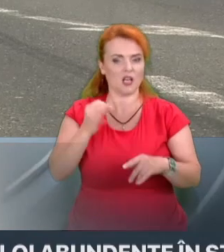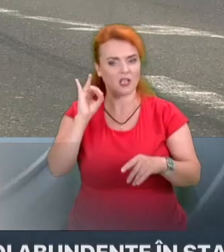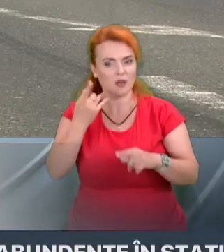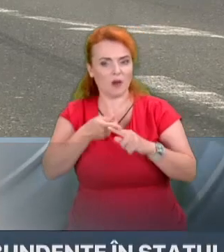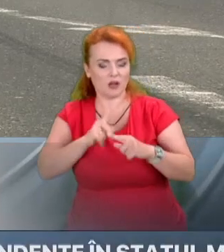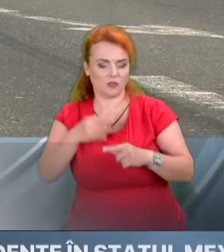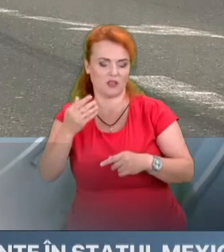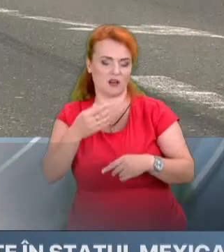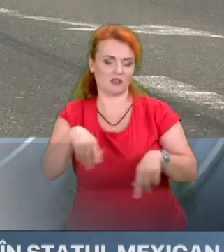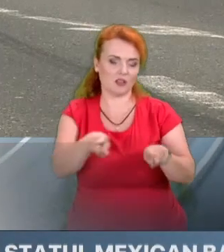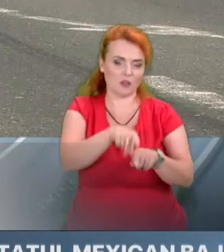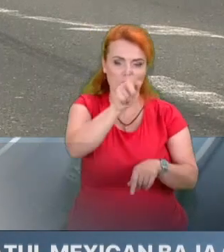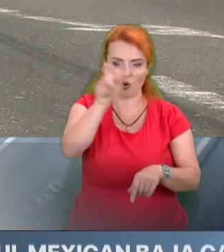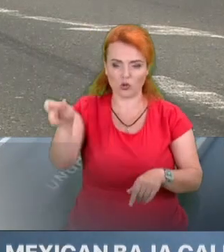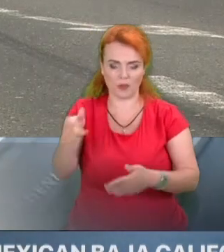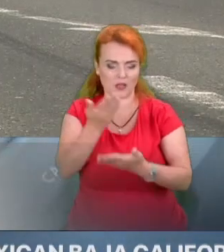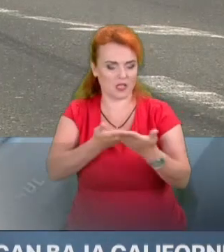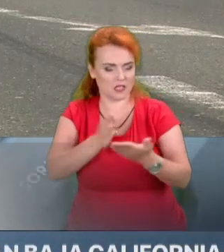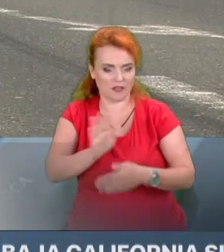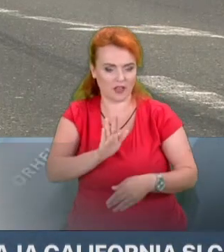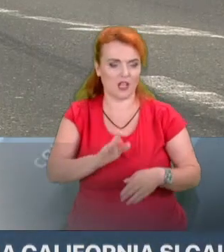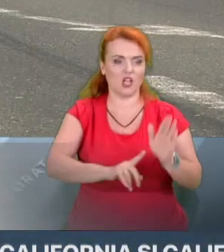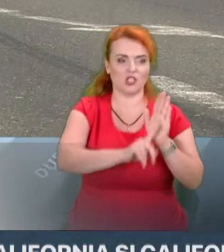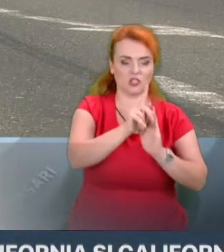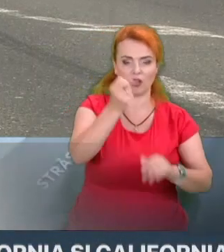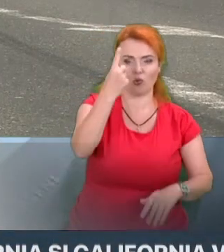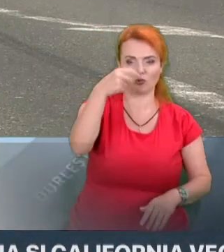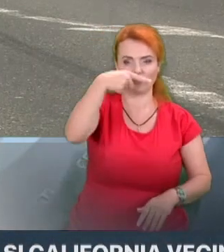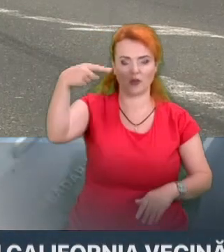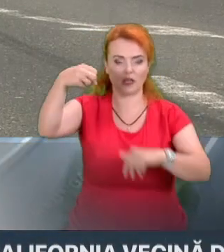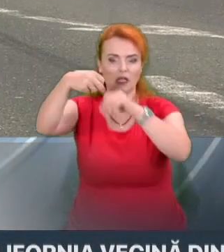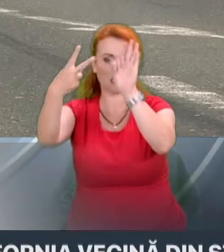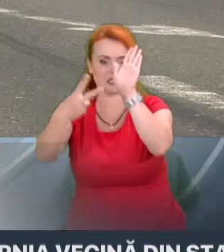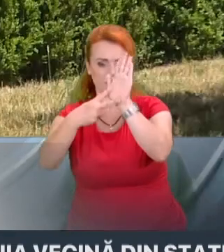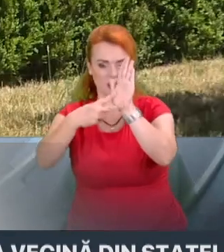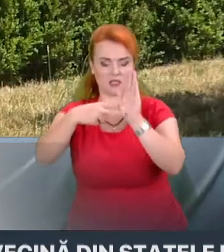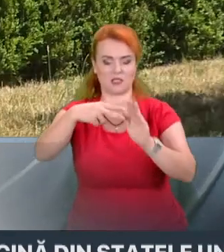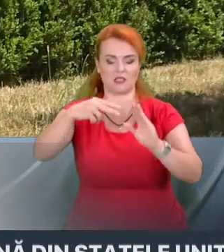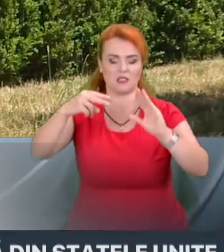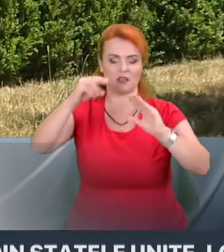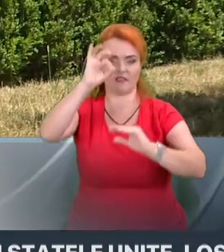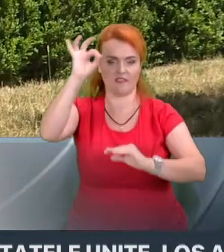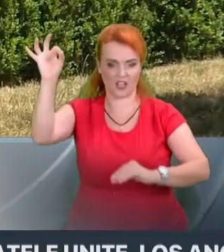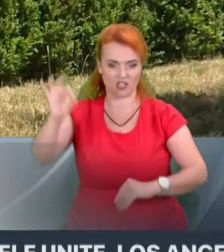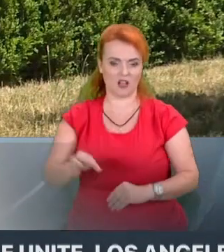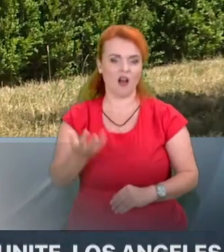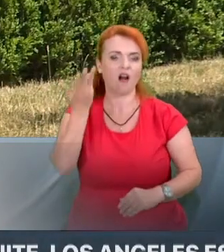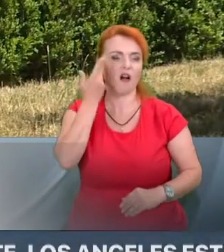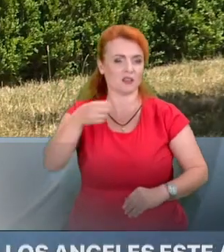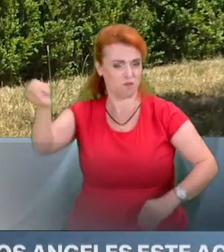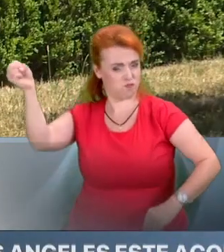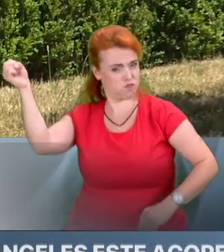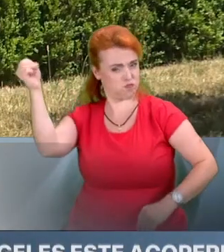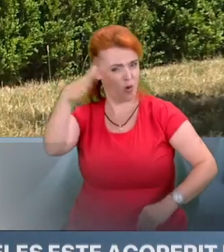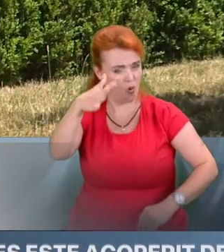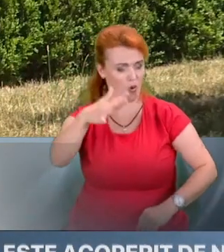orele 11 până la orele 17 seara, când soarele este maximal, și chiar